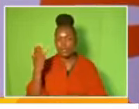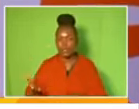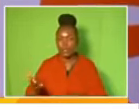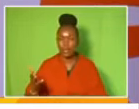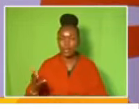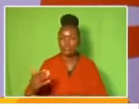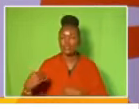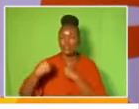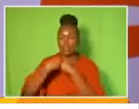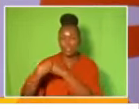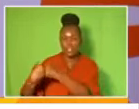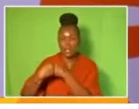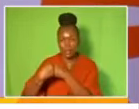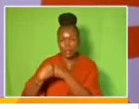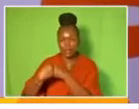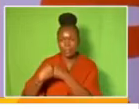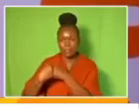mkipigana.